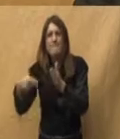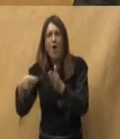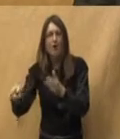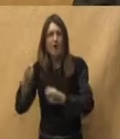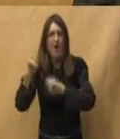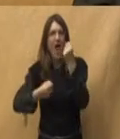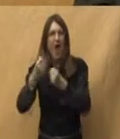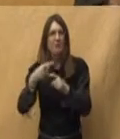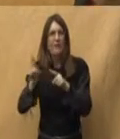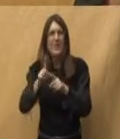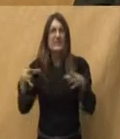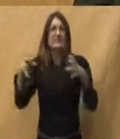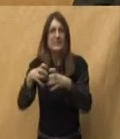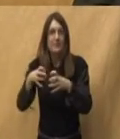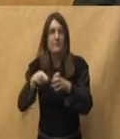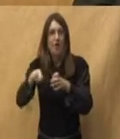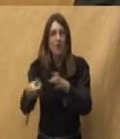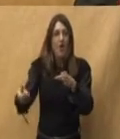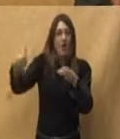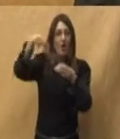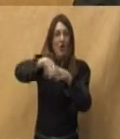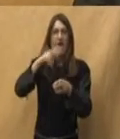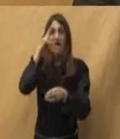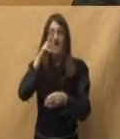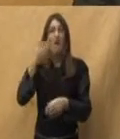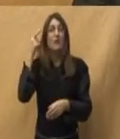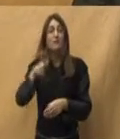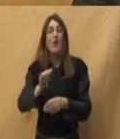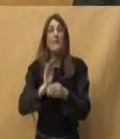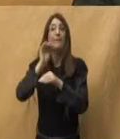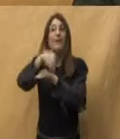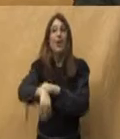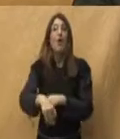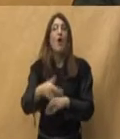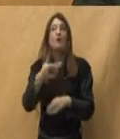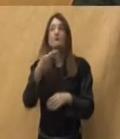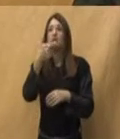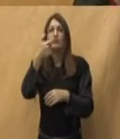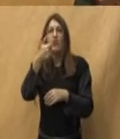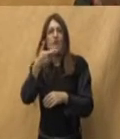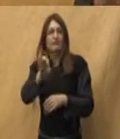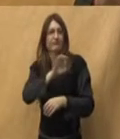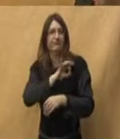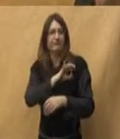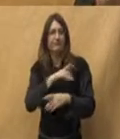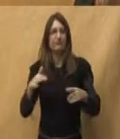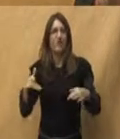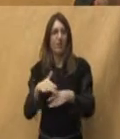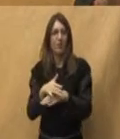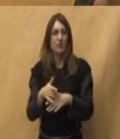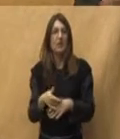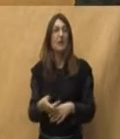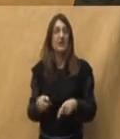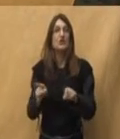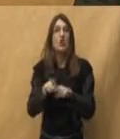smrznu. Nastupilo je jedno veliko trovanje, bilo je isto preko 100 smrtnih slučajeva, ali je bila nezgoda u tome